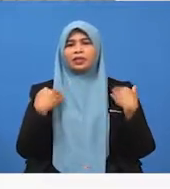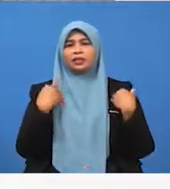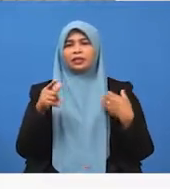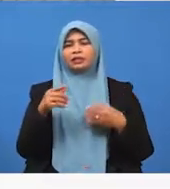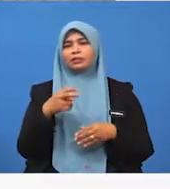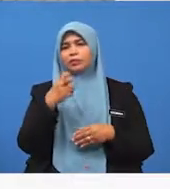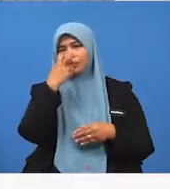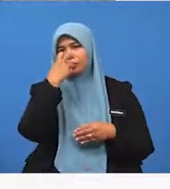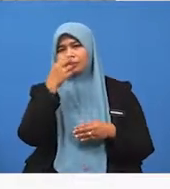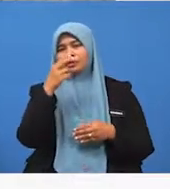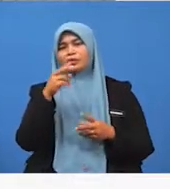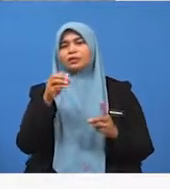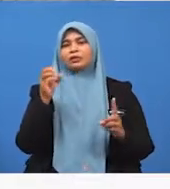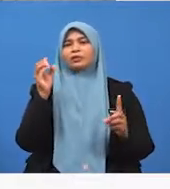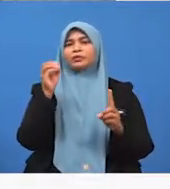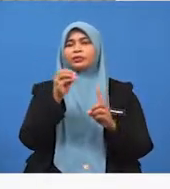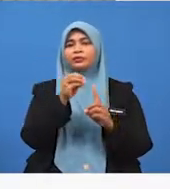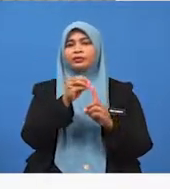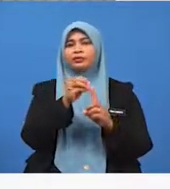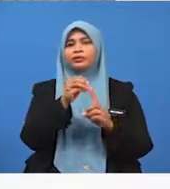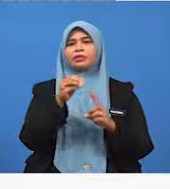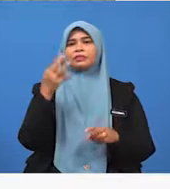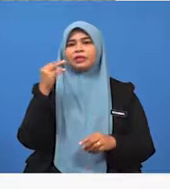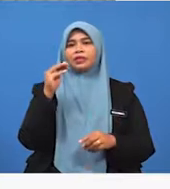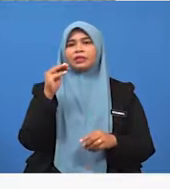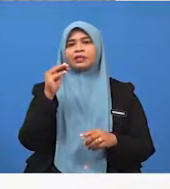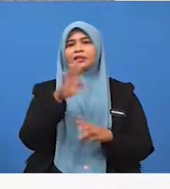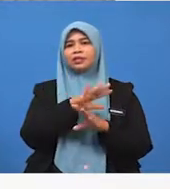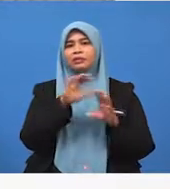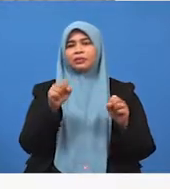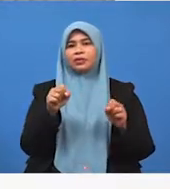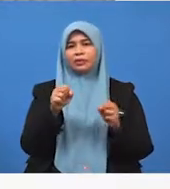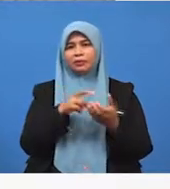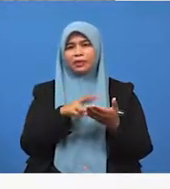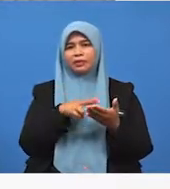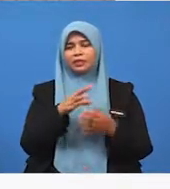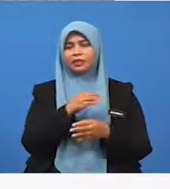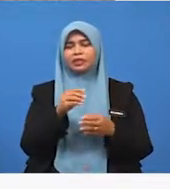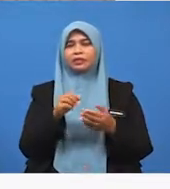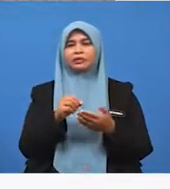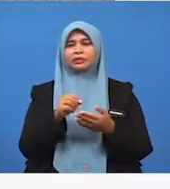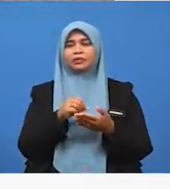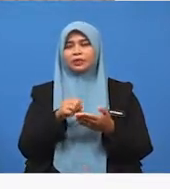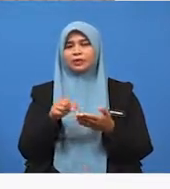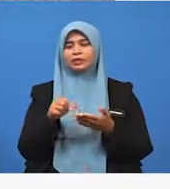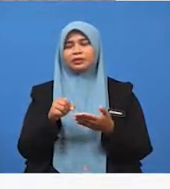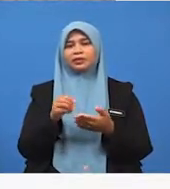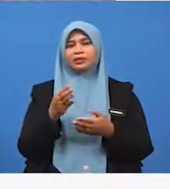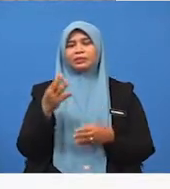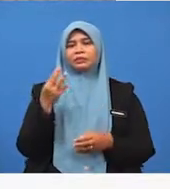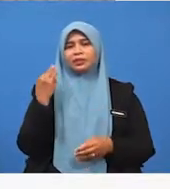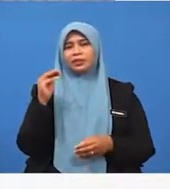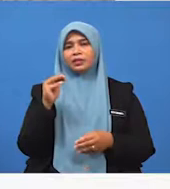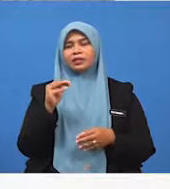ialah menghafaz apa yang mereka dengar. Dengan turunnya secara beransur-ansur, memudahkan